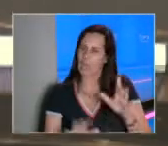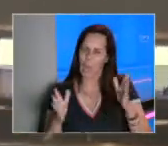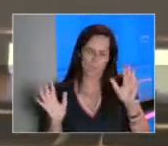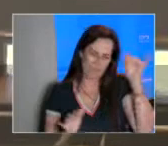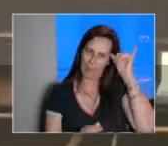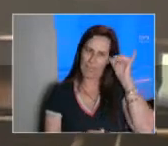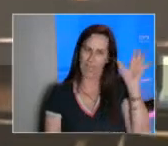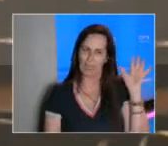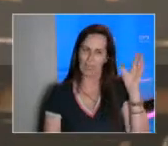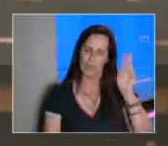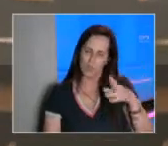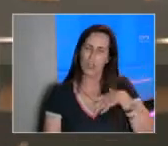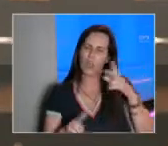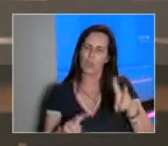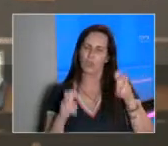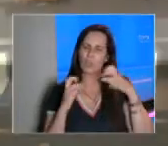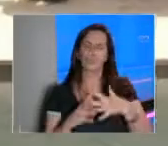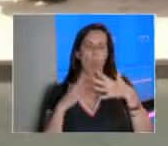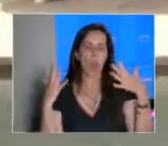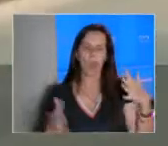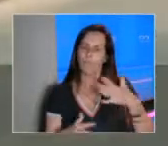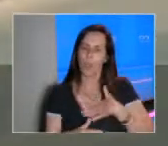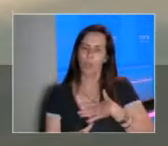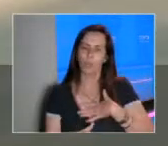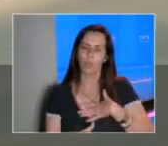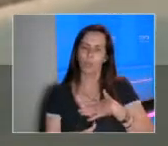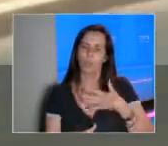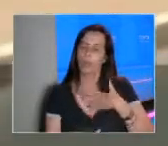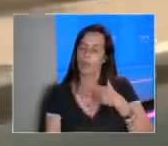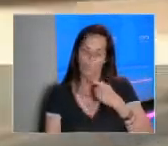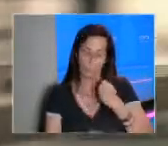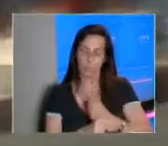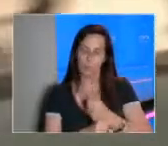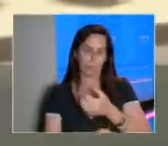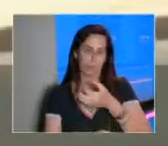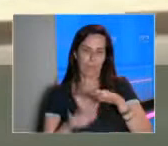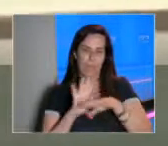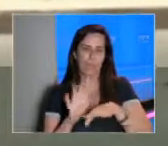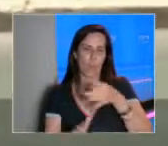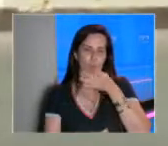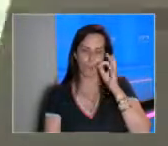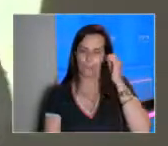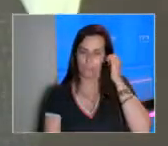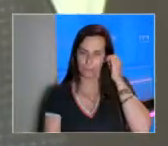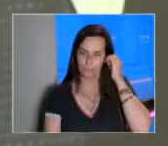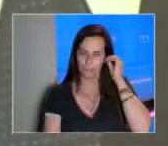לפחד מהם, כי יש לנו הזדמנות עצומה, ואנחנו עושים את הבתנאים ביותר טובים. חבר הכנסת דיין,